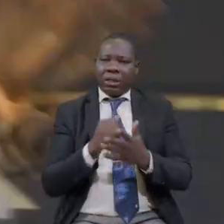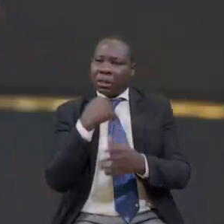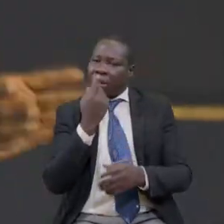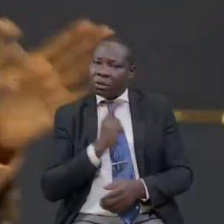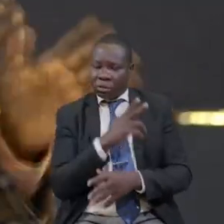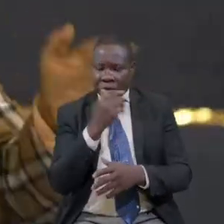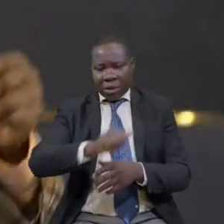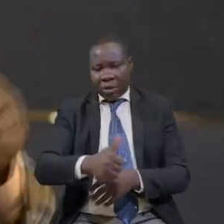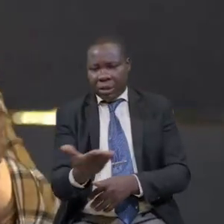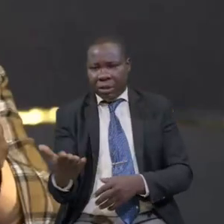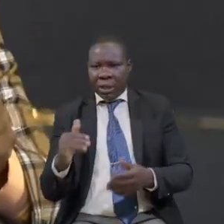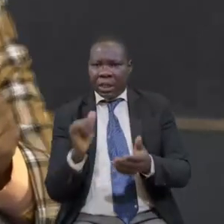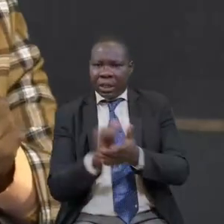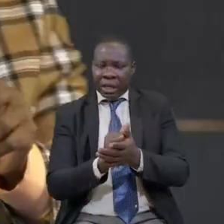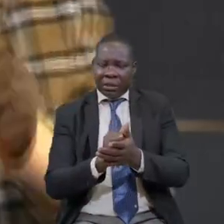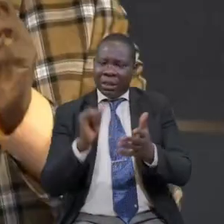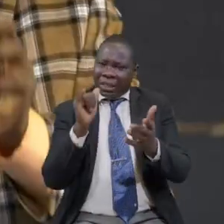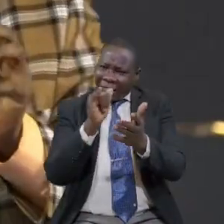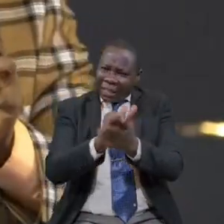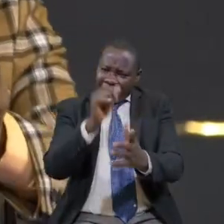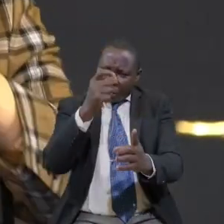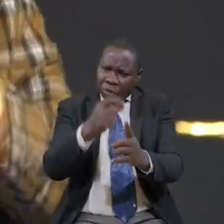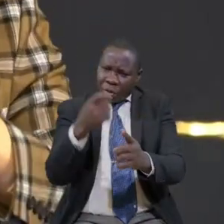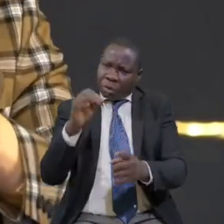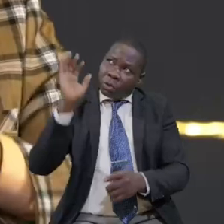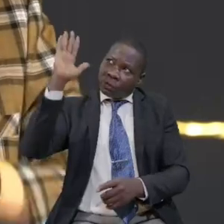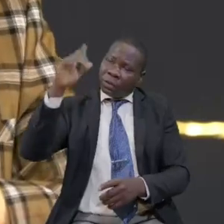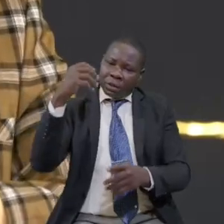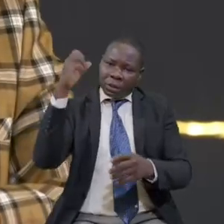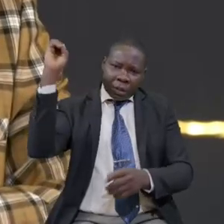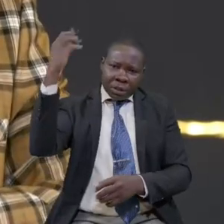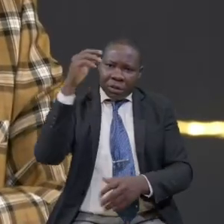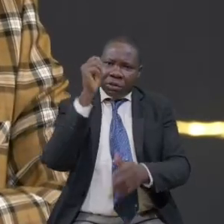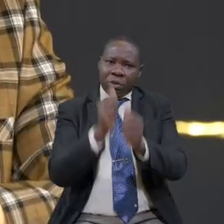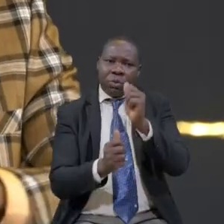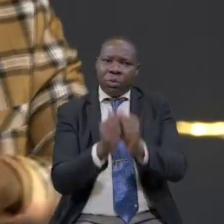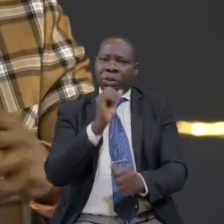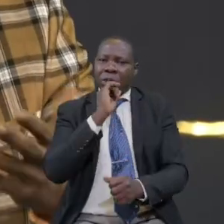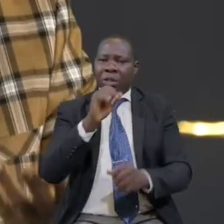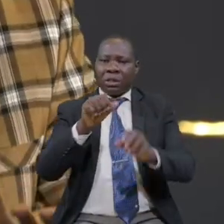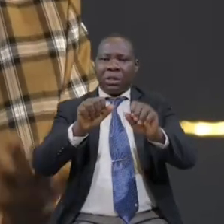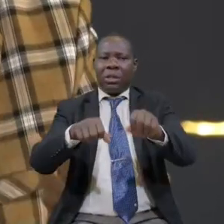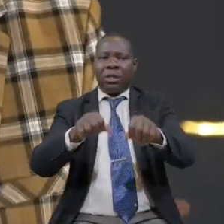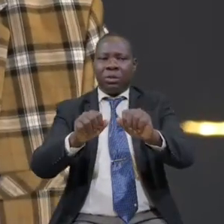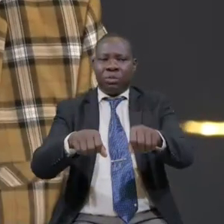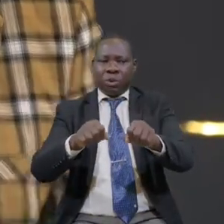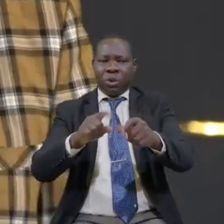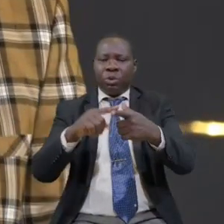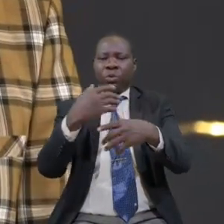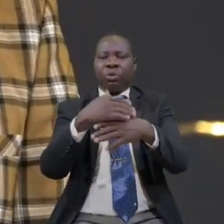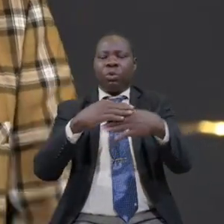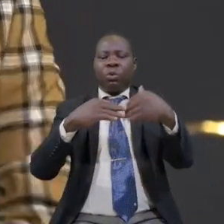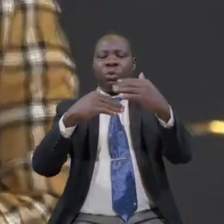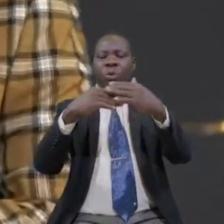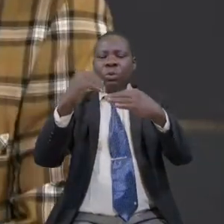chose, que cette parole de sa grâce à celui qui peut